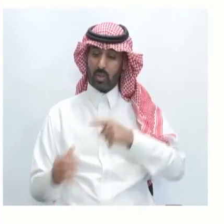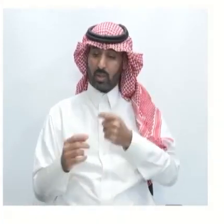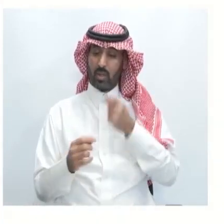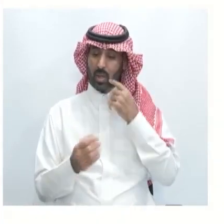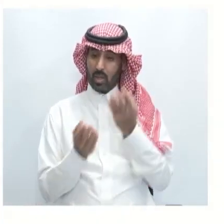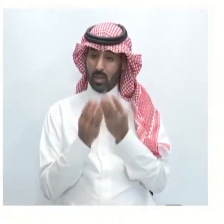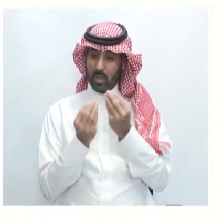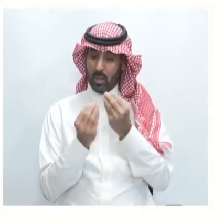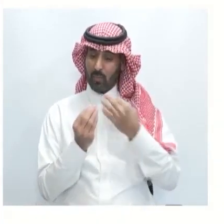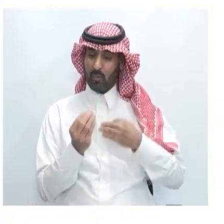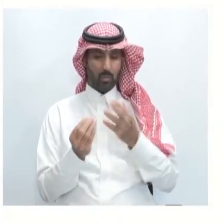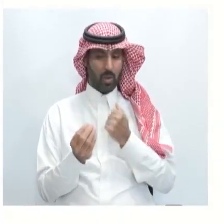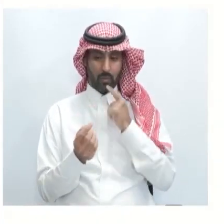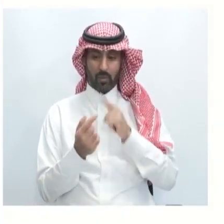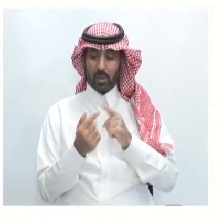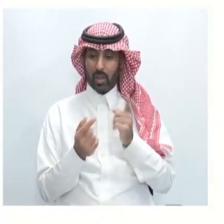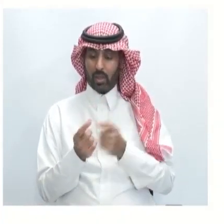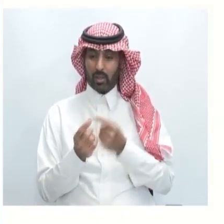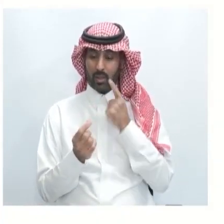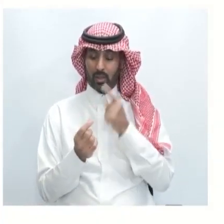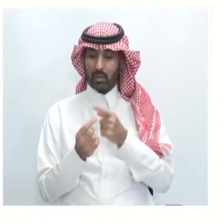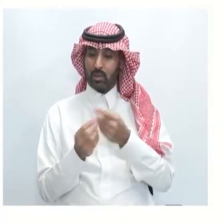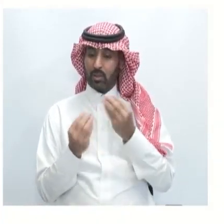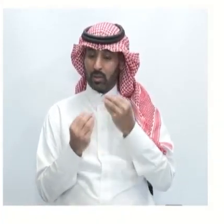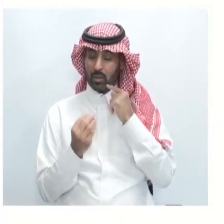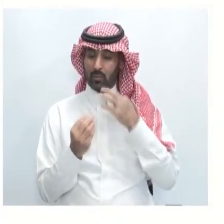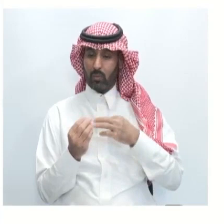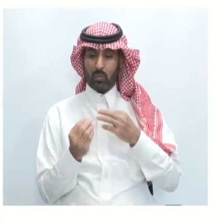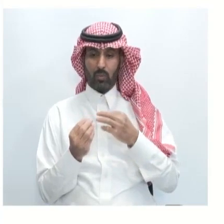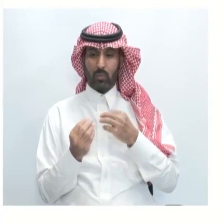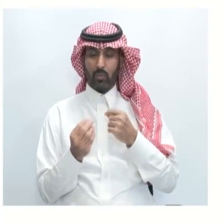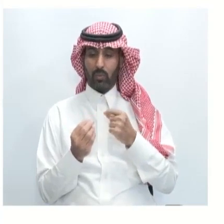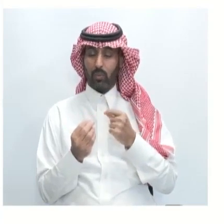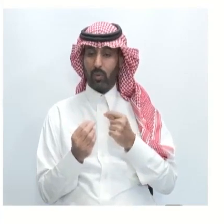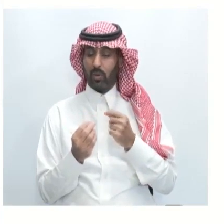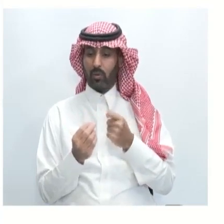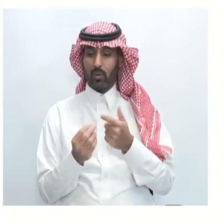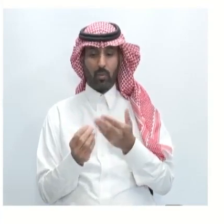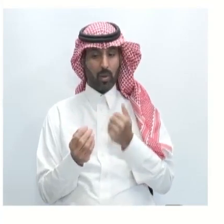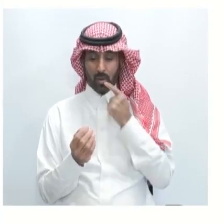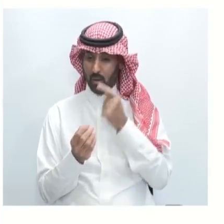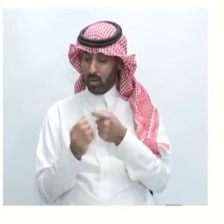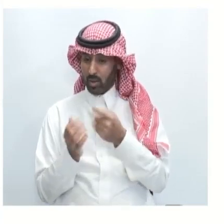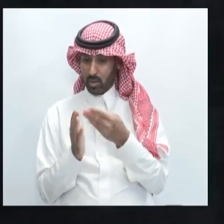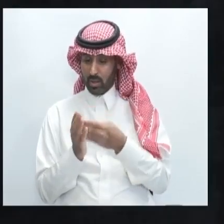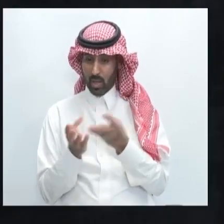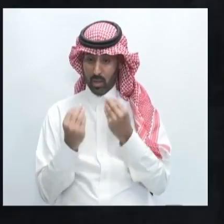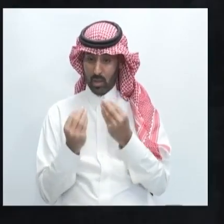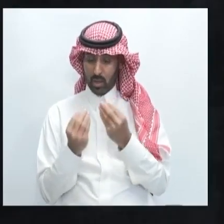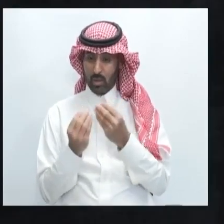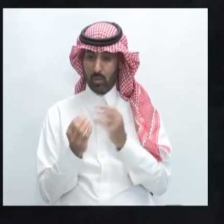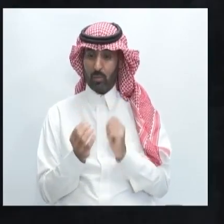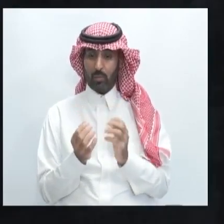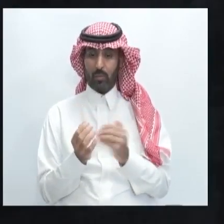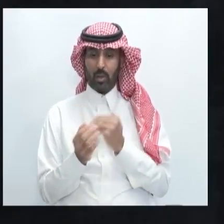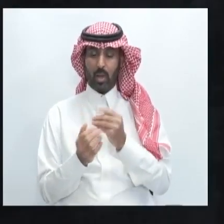اذا النتيجه تكون عبد العزيز يحصل على التعليم مجانا من اين اتينا بهذه النتيجه اتينا بهذه النتيجه من